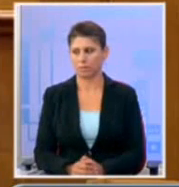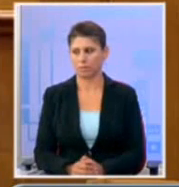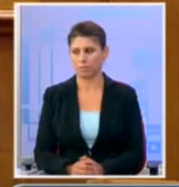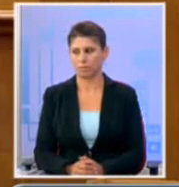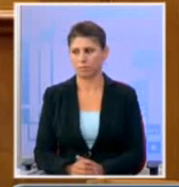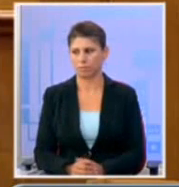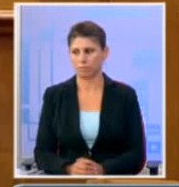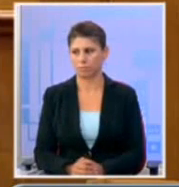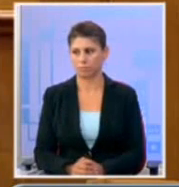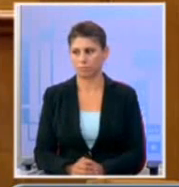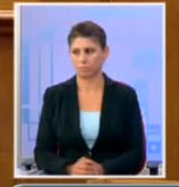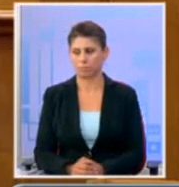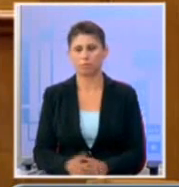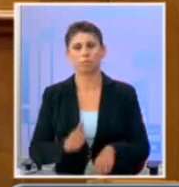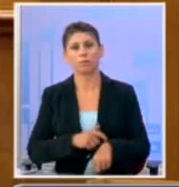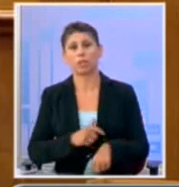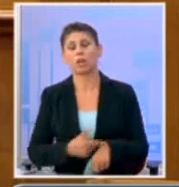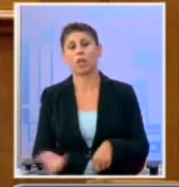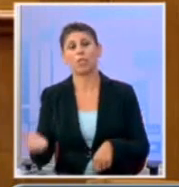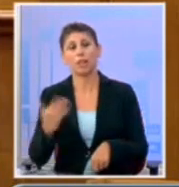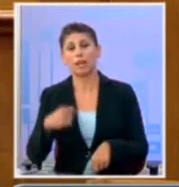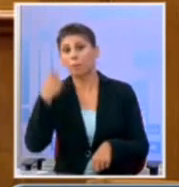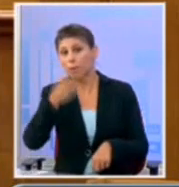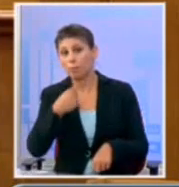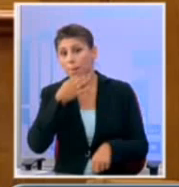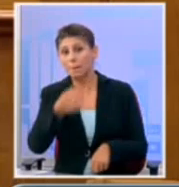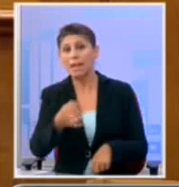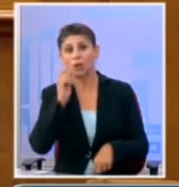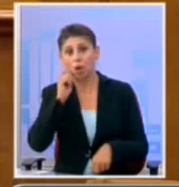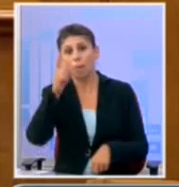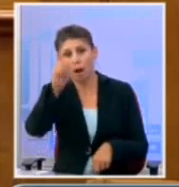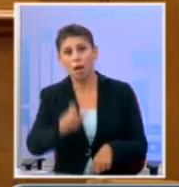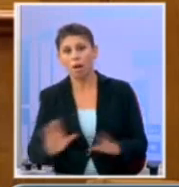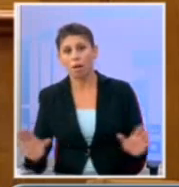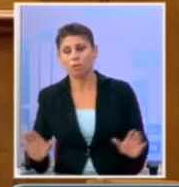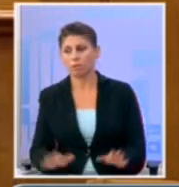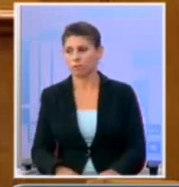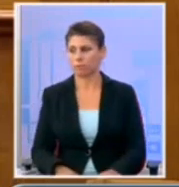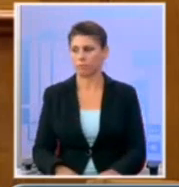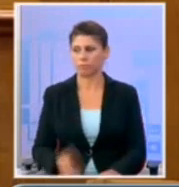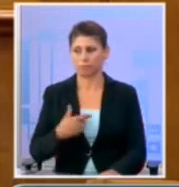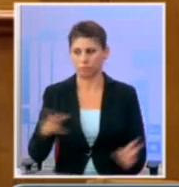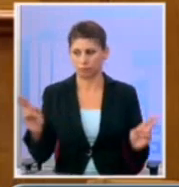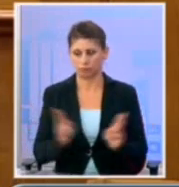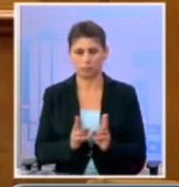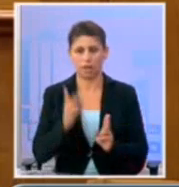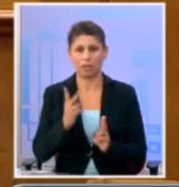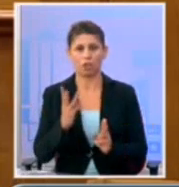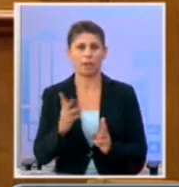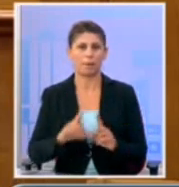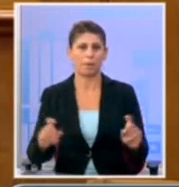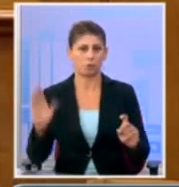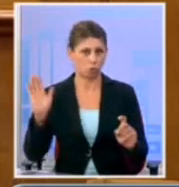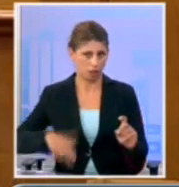Έχετε χρόνο, όχι, δεν χρόνο, έχω χρόνο, δεν έχω. Απευθύνεστε προσωπικά. Λοιπόν, θα πω 2-3 πραγματάκια στο τέλος που έχει